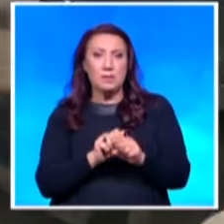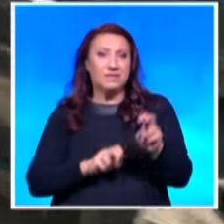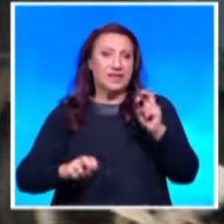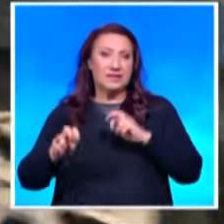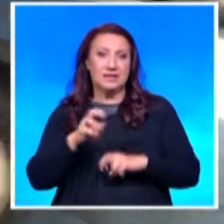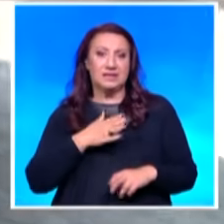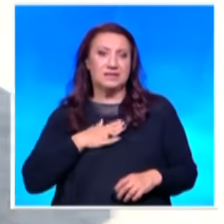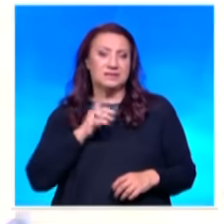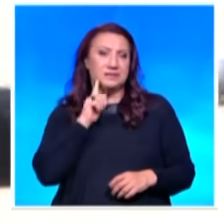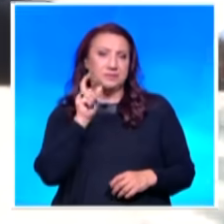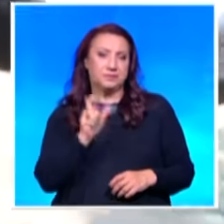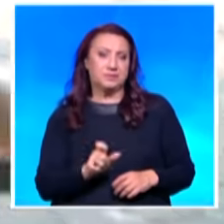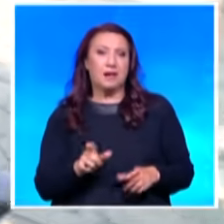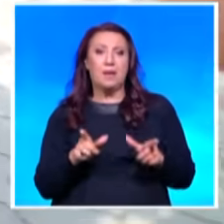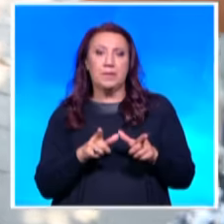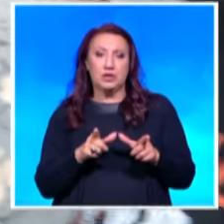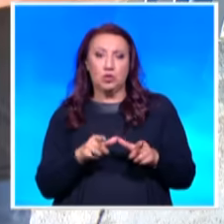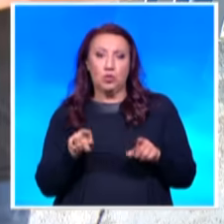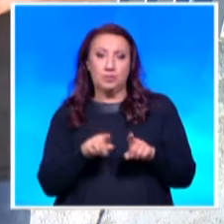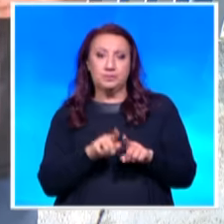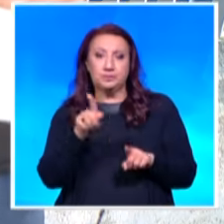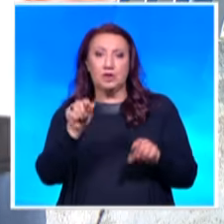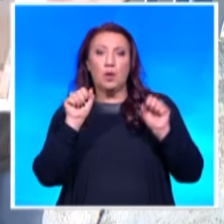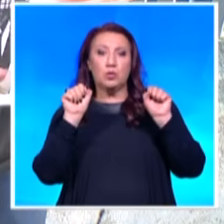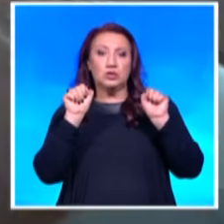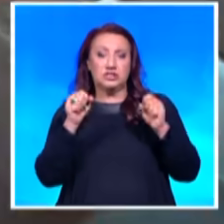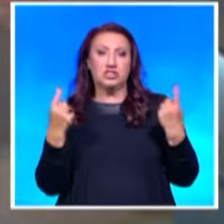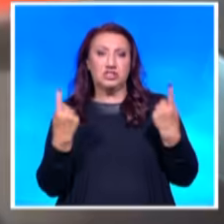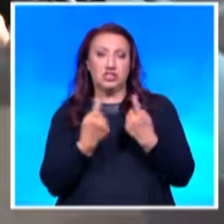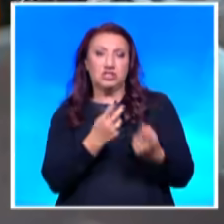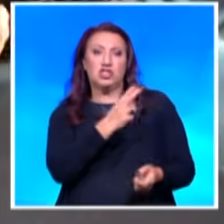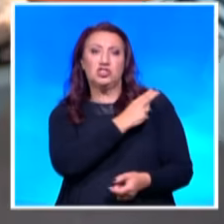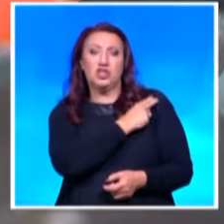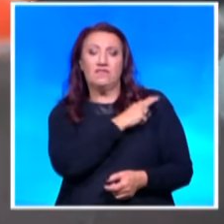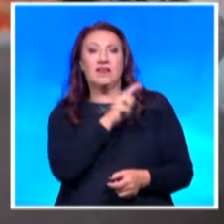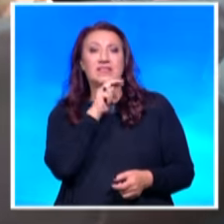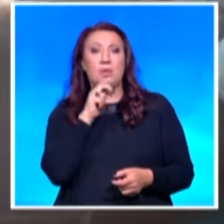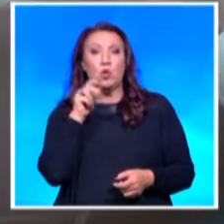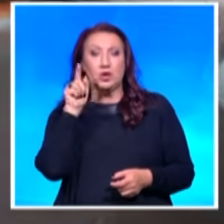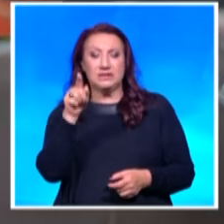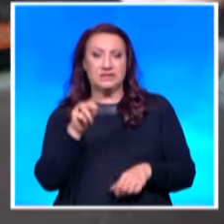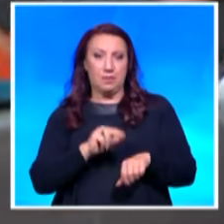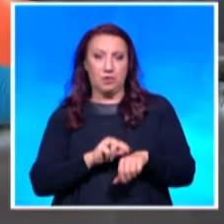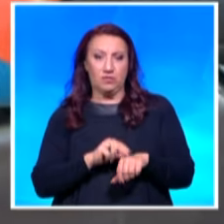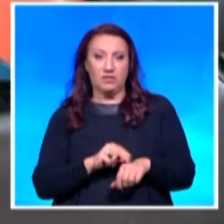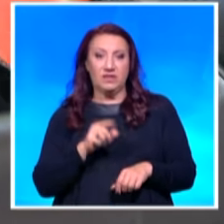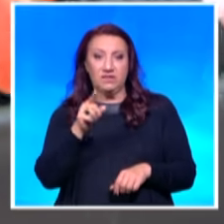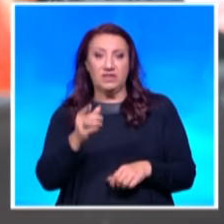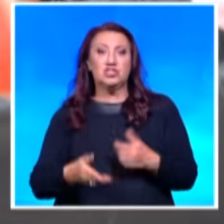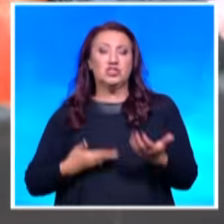шефът на полицията в Пловдив, чиято оставка също поиска вътрешният министър. Вие ще подадете ли оставка като морален